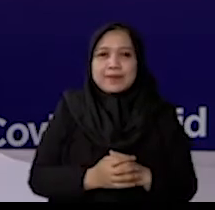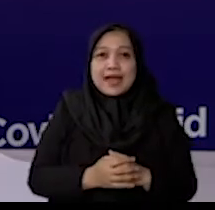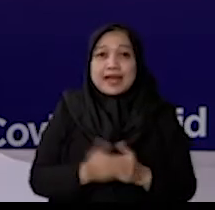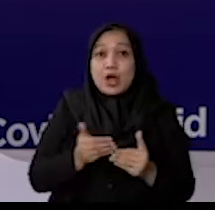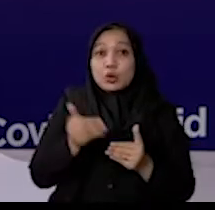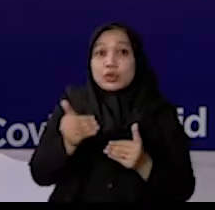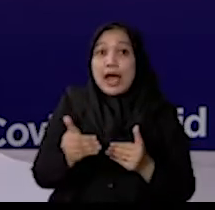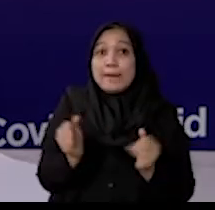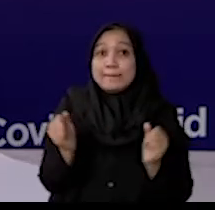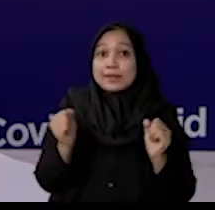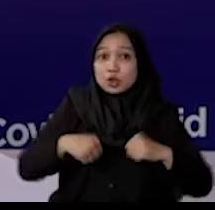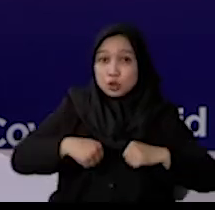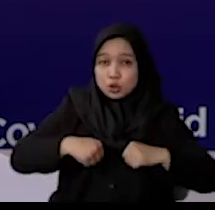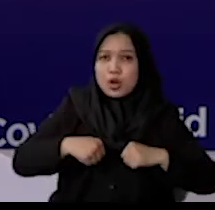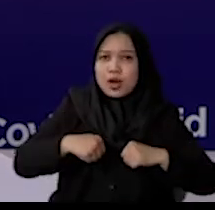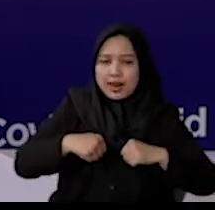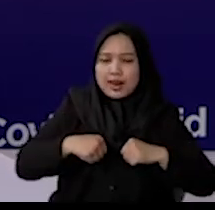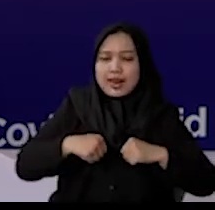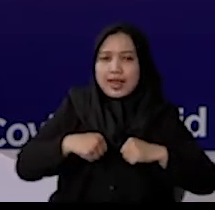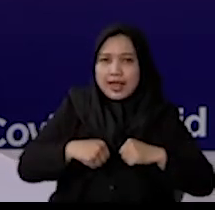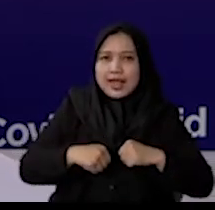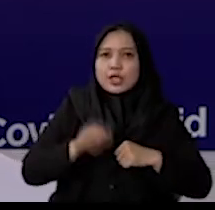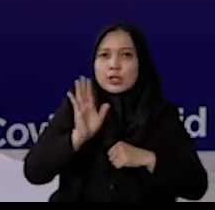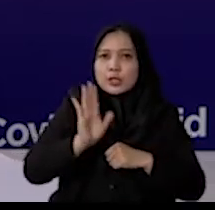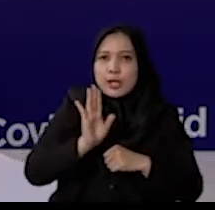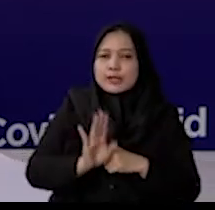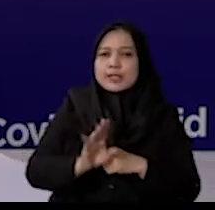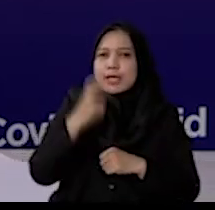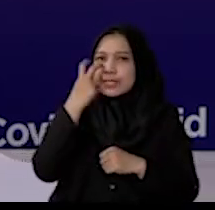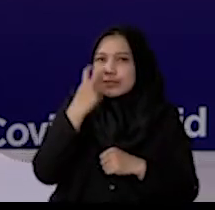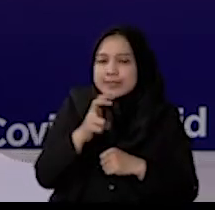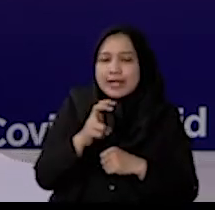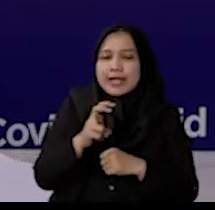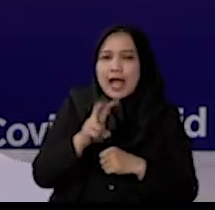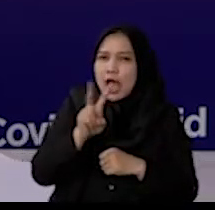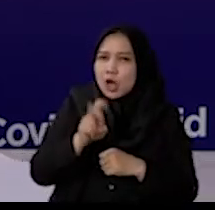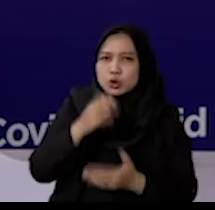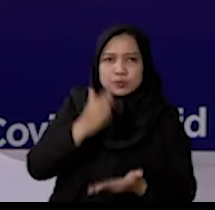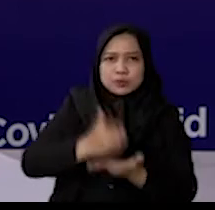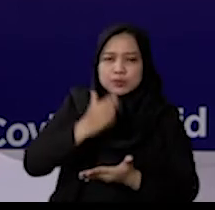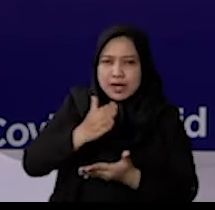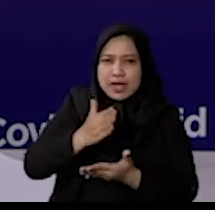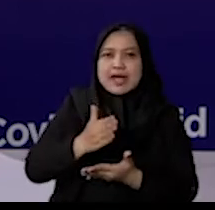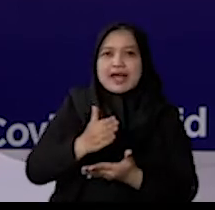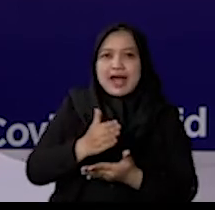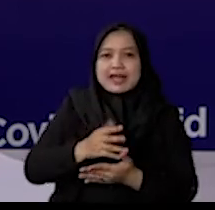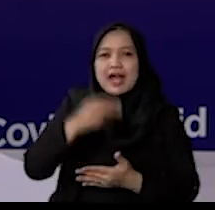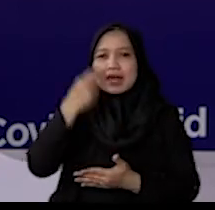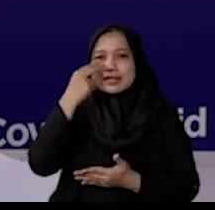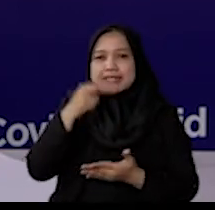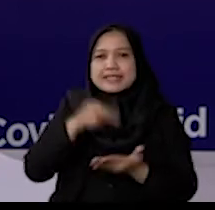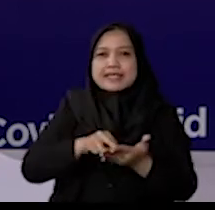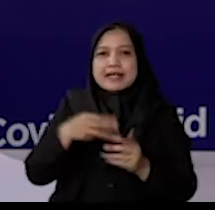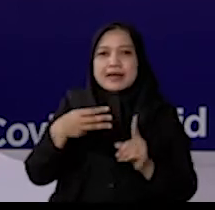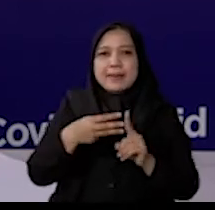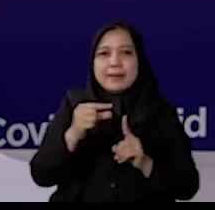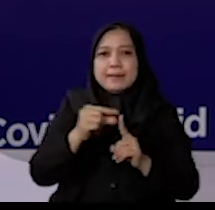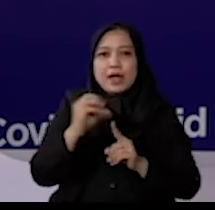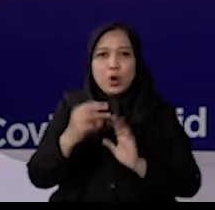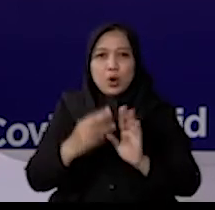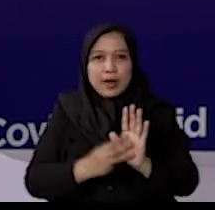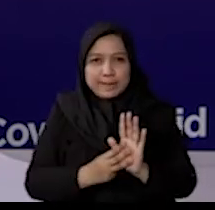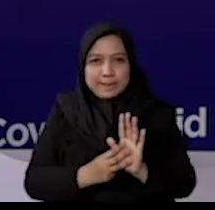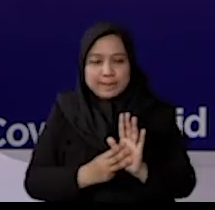fase persetujuan ini kita pastikan dapat persetujuan dari lembaga pengawas obat dan makanan serta